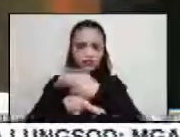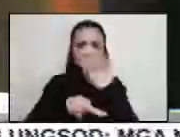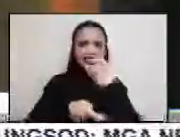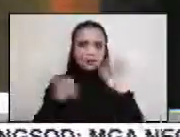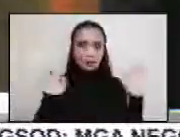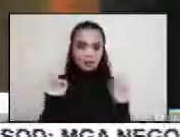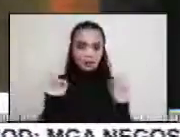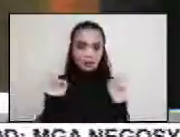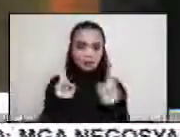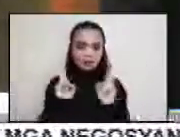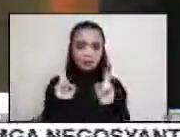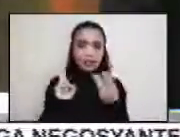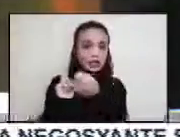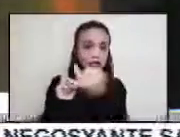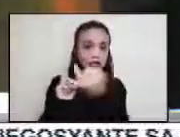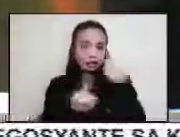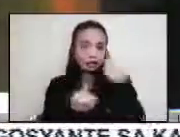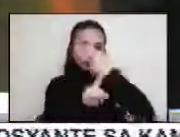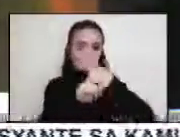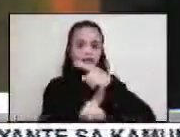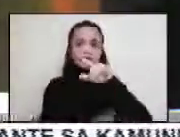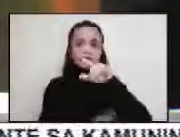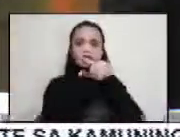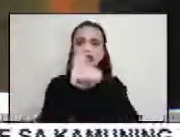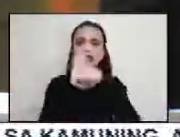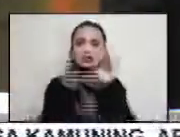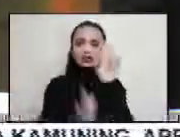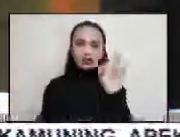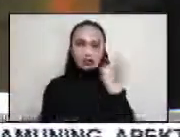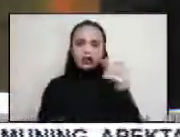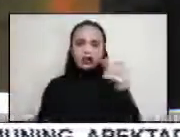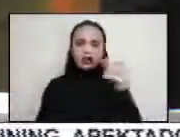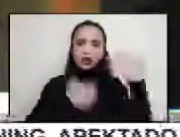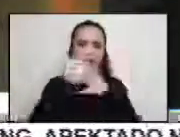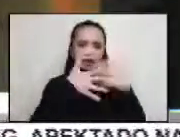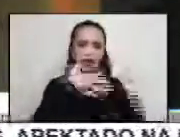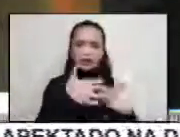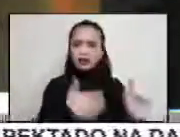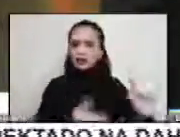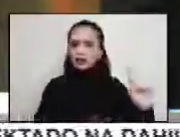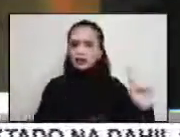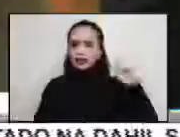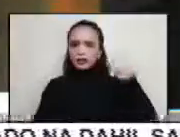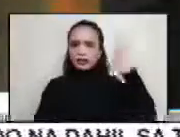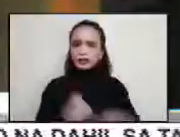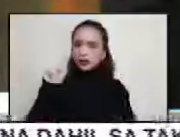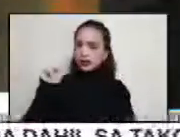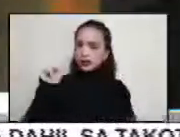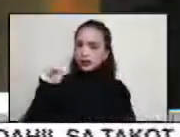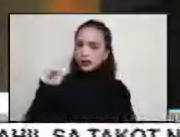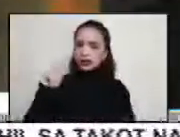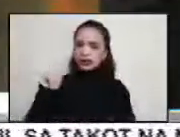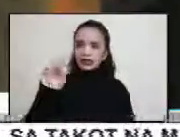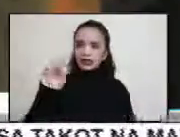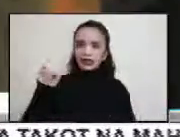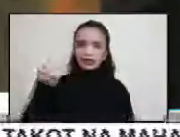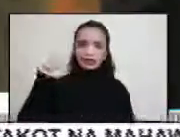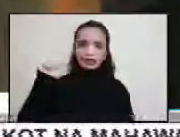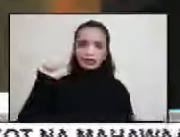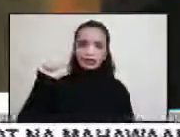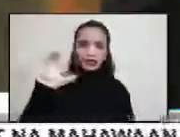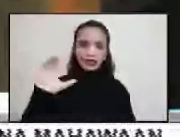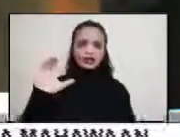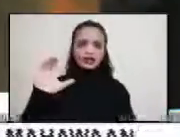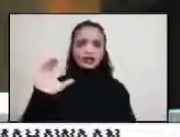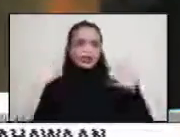na talagang yan ay talagang napakabisa. May visa naman. At tinitingnan natin dito, yung visa niyan ay pwede ba? Pwede ba yan sa